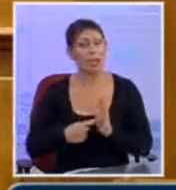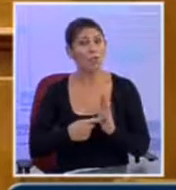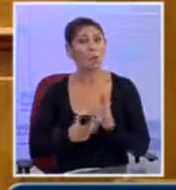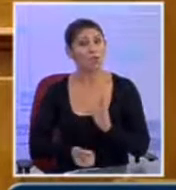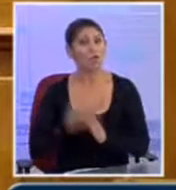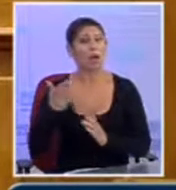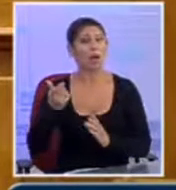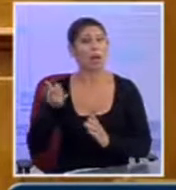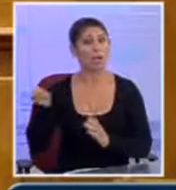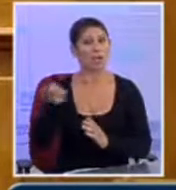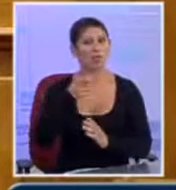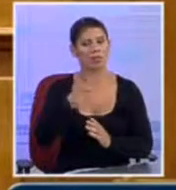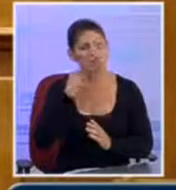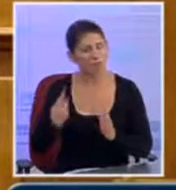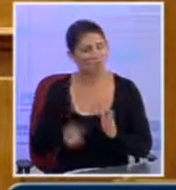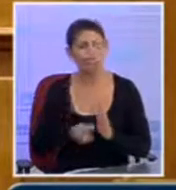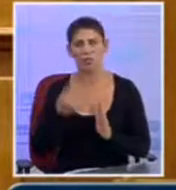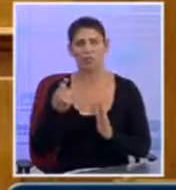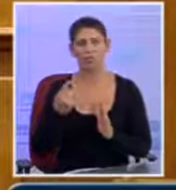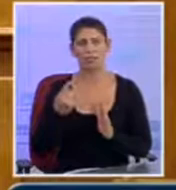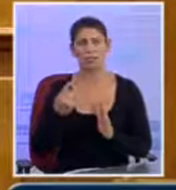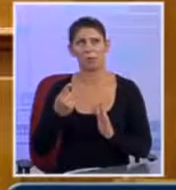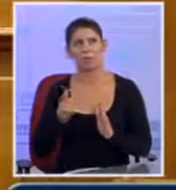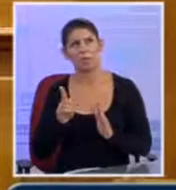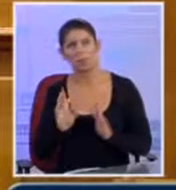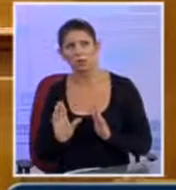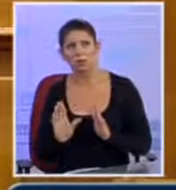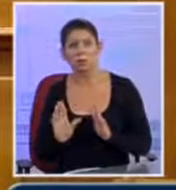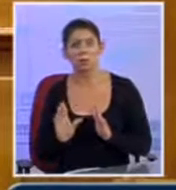νέο χρέος, είναι πρωτόγνωρη και αν όχι